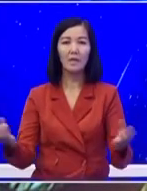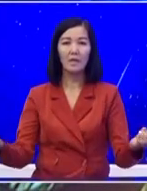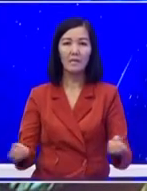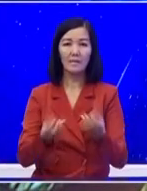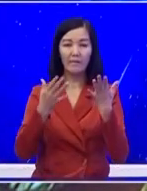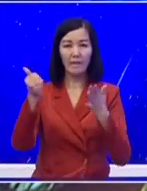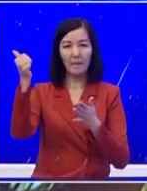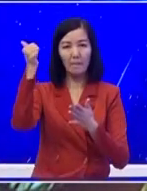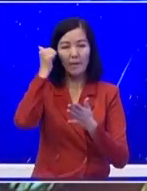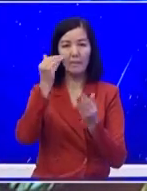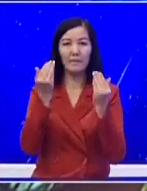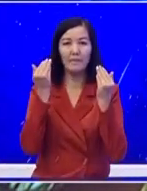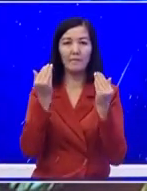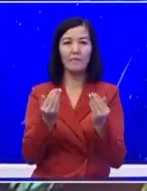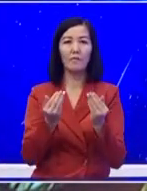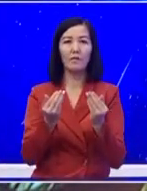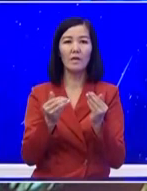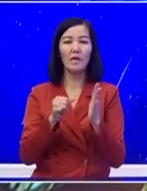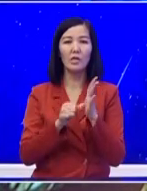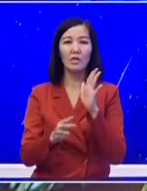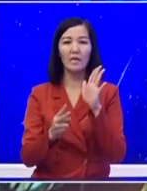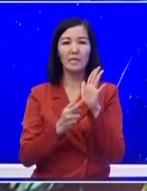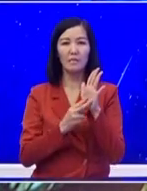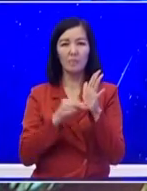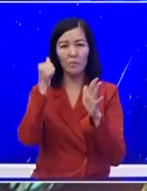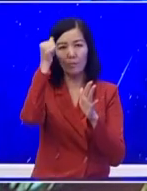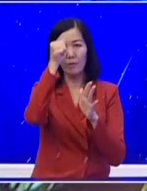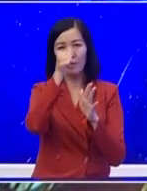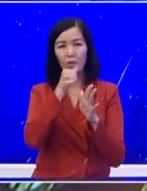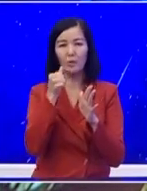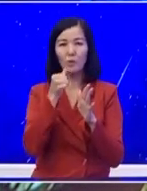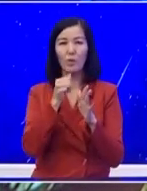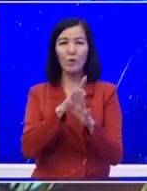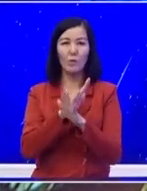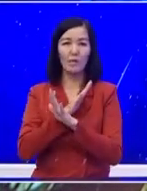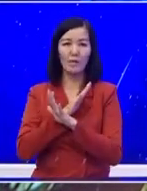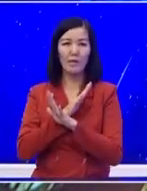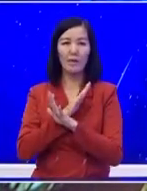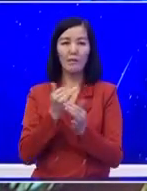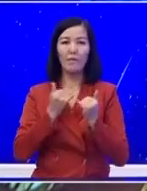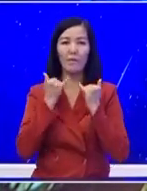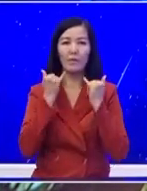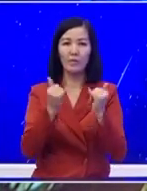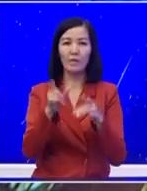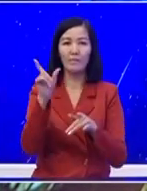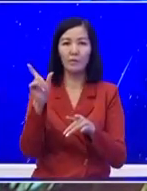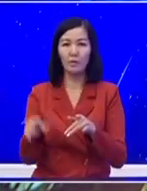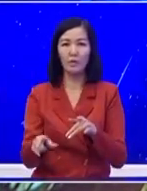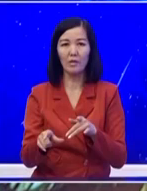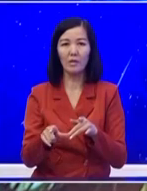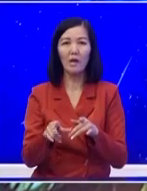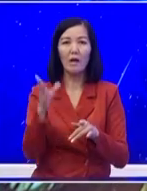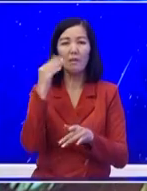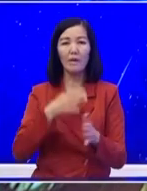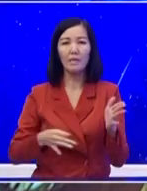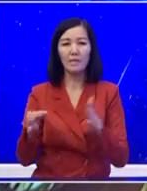Светлая память. Сегодня на 67-м году ушла из жизни железная леди края ЖТСУ, почетный гражданин Алматинской области Гульжан